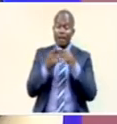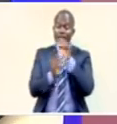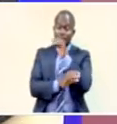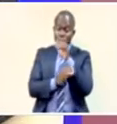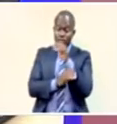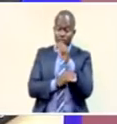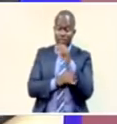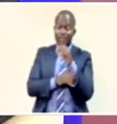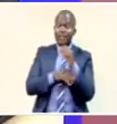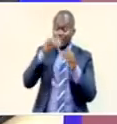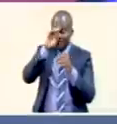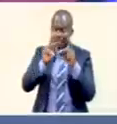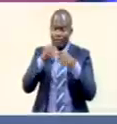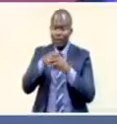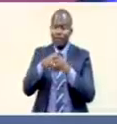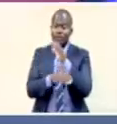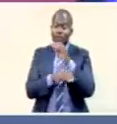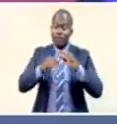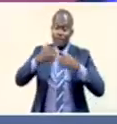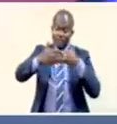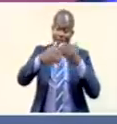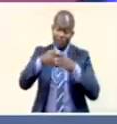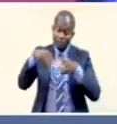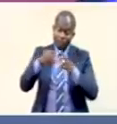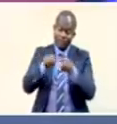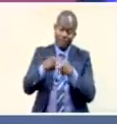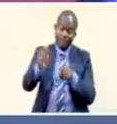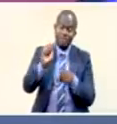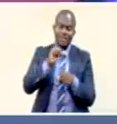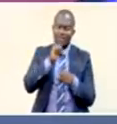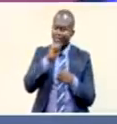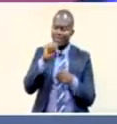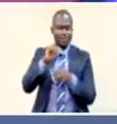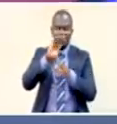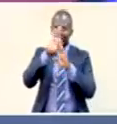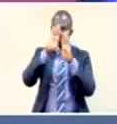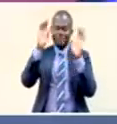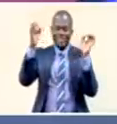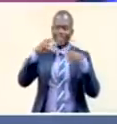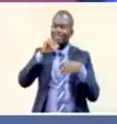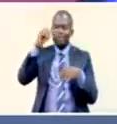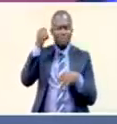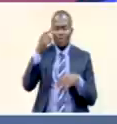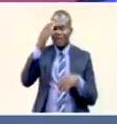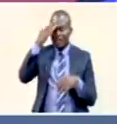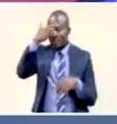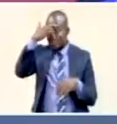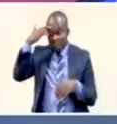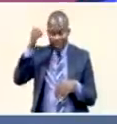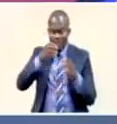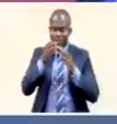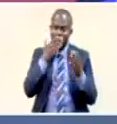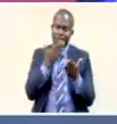gihiga abanyagihugu cy'abaturanyi n'iki kuri ubwo buryo ntabwo byasobanuka sinzi impamvu yabisobanura